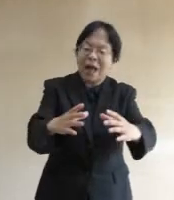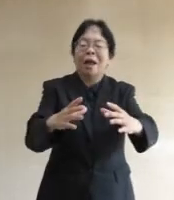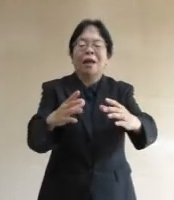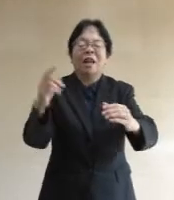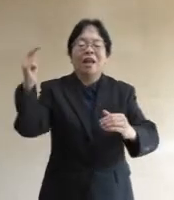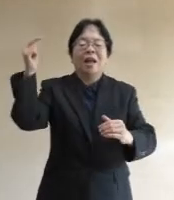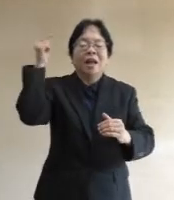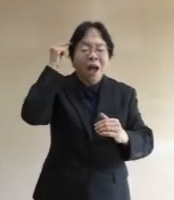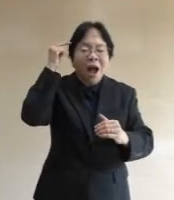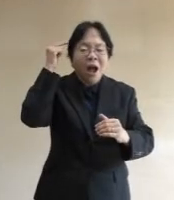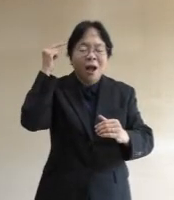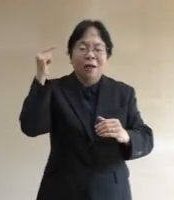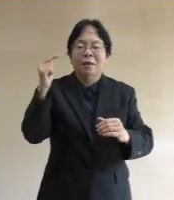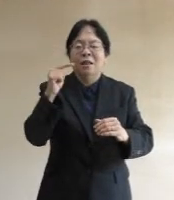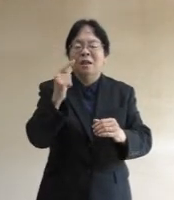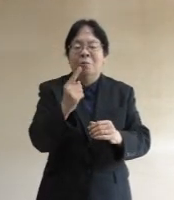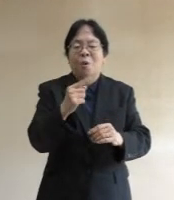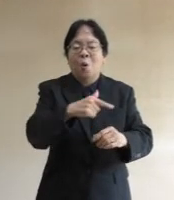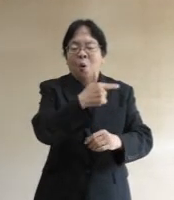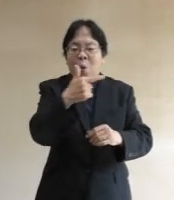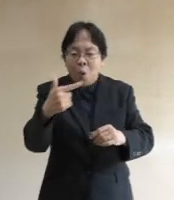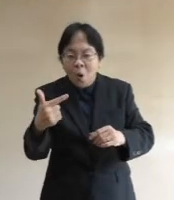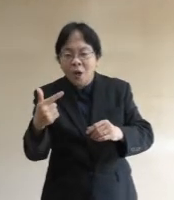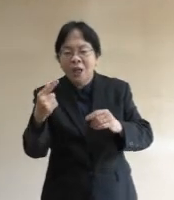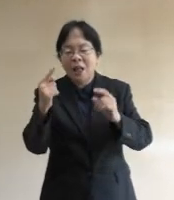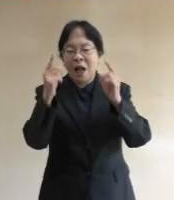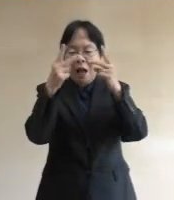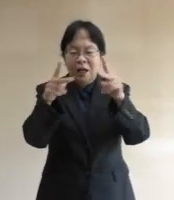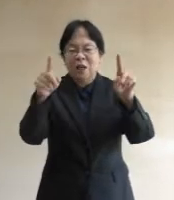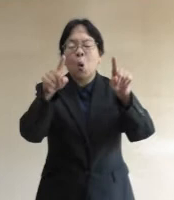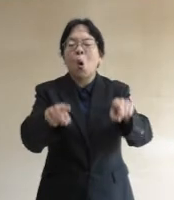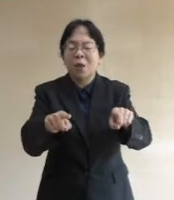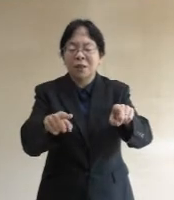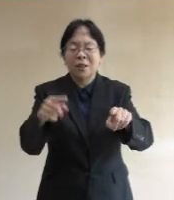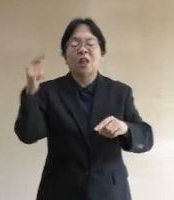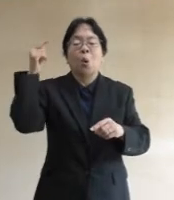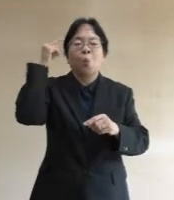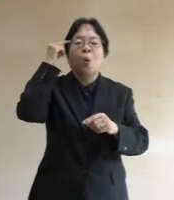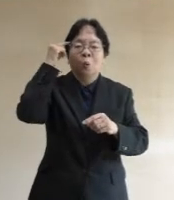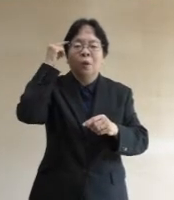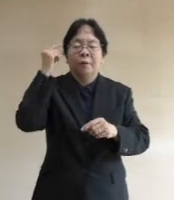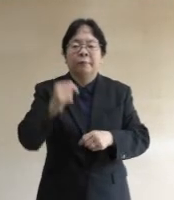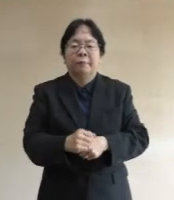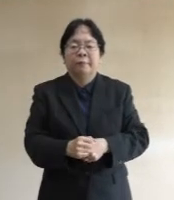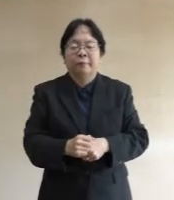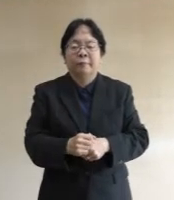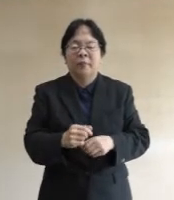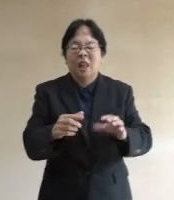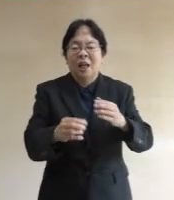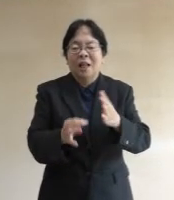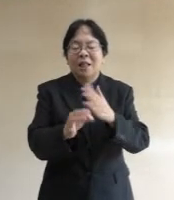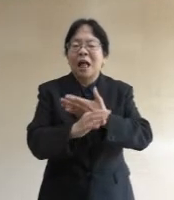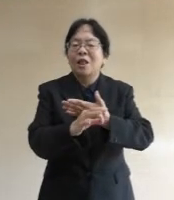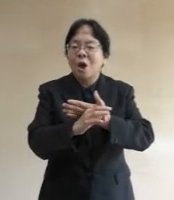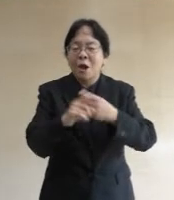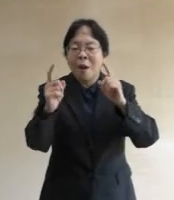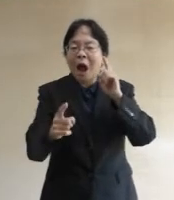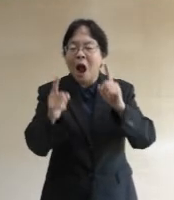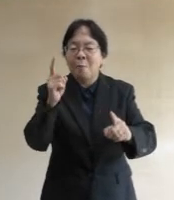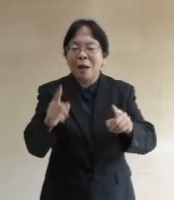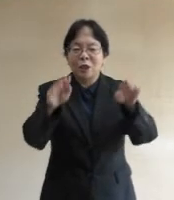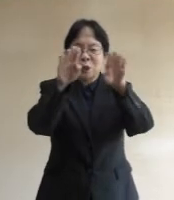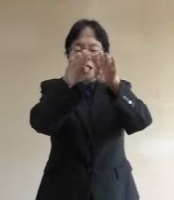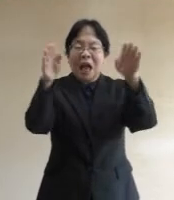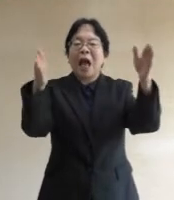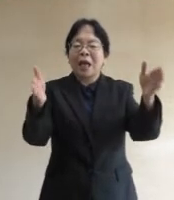うん、一体感を持たせて、一つの大きなイベントじゃないかなと思って、だからそういった意味で例えばあのその